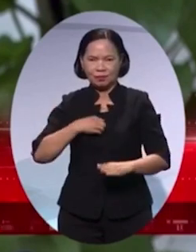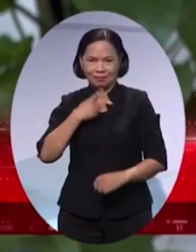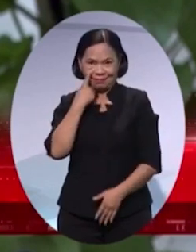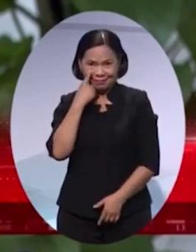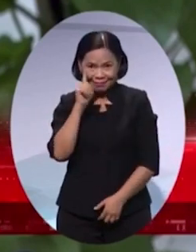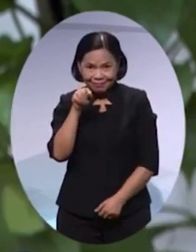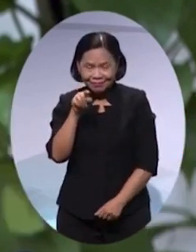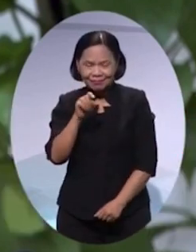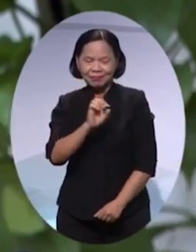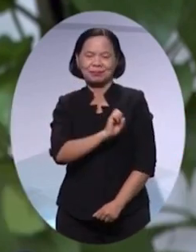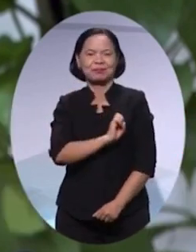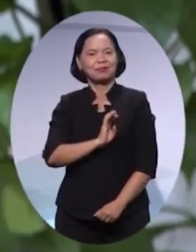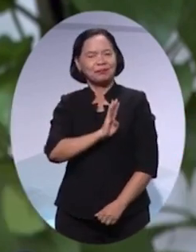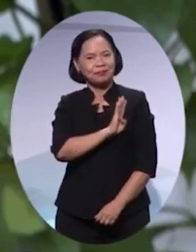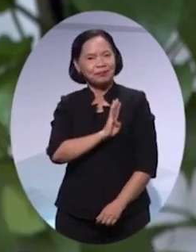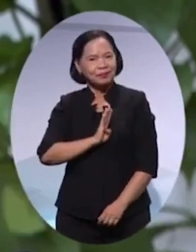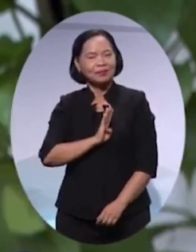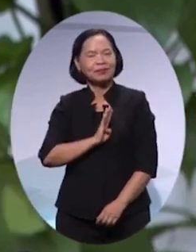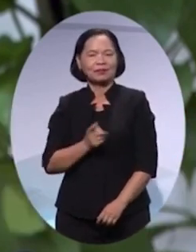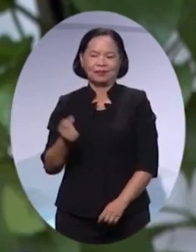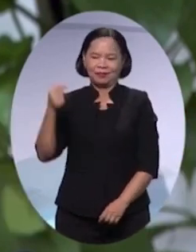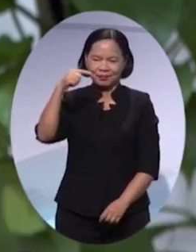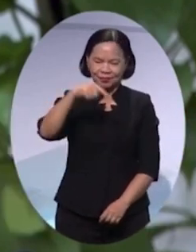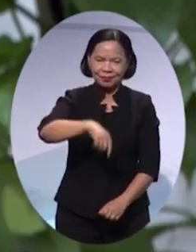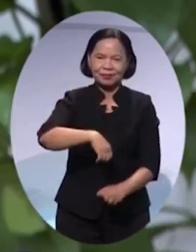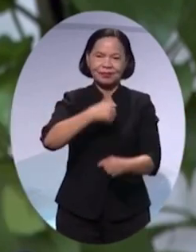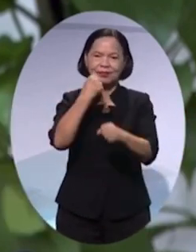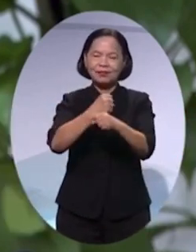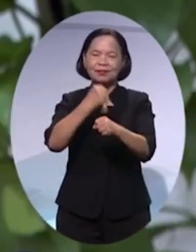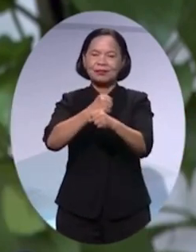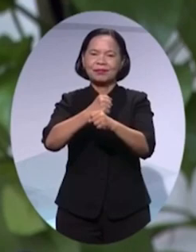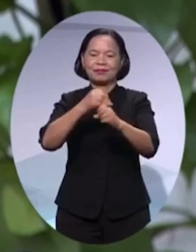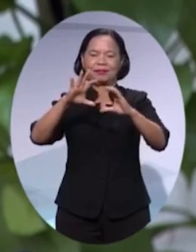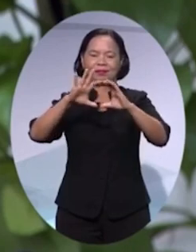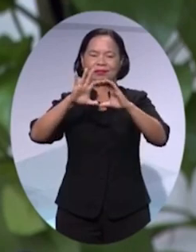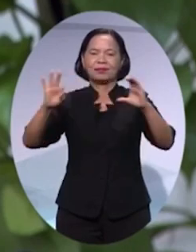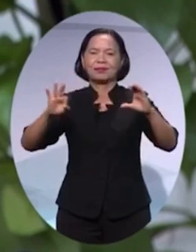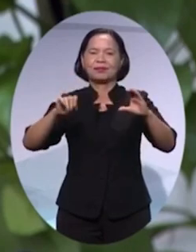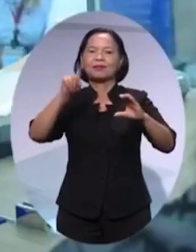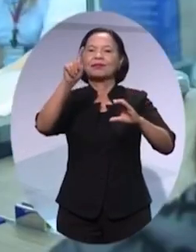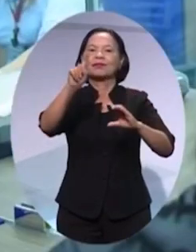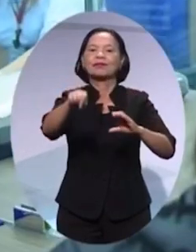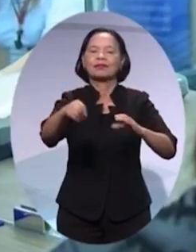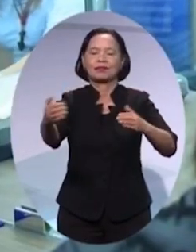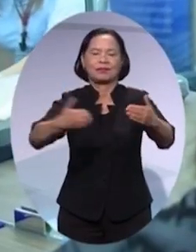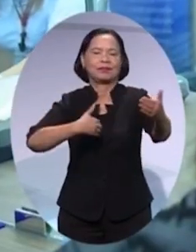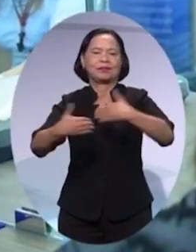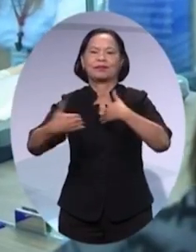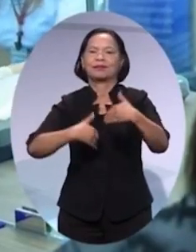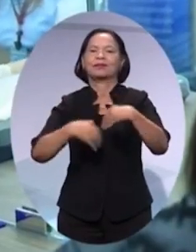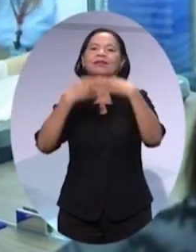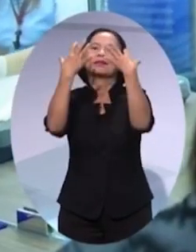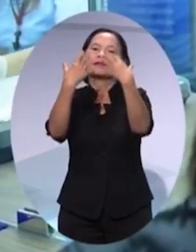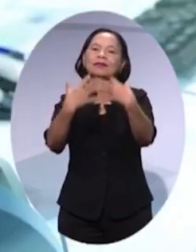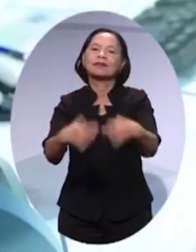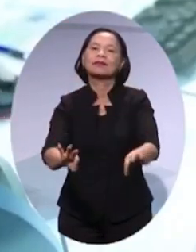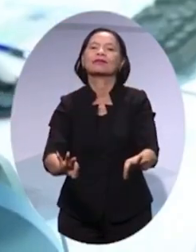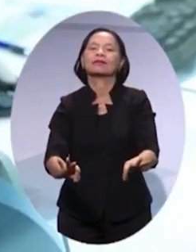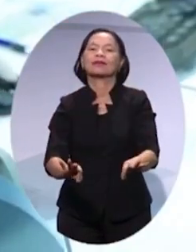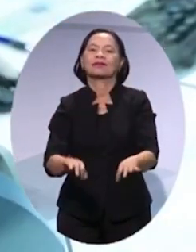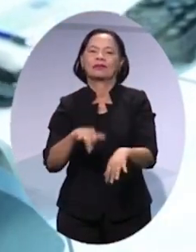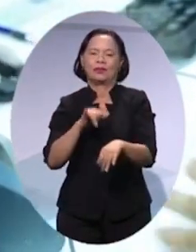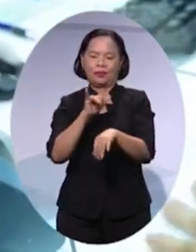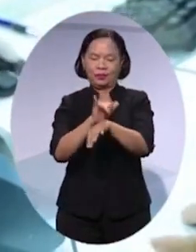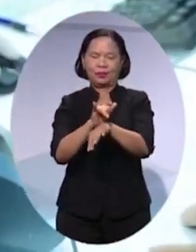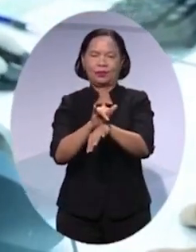chủ động đến làm việc để xem công ty có ảnh hưởng gì về dịch bệnh hay không, và đã cùng chúng tôi để phối hợp để giải quyết những cái nhu cầu của chúng